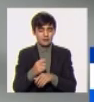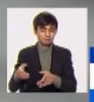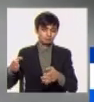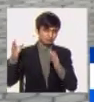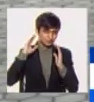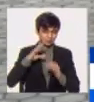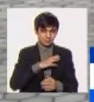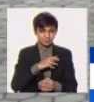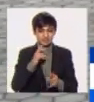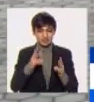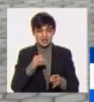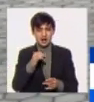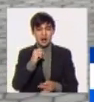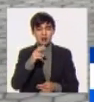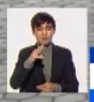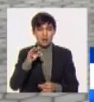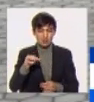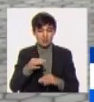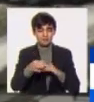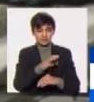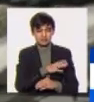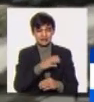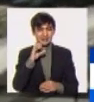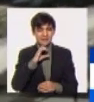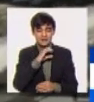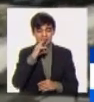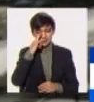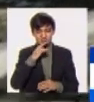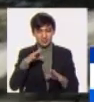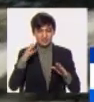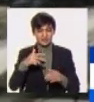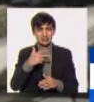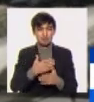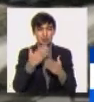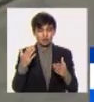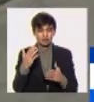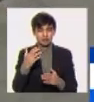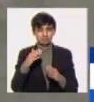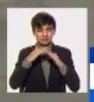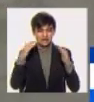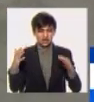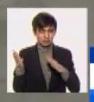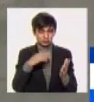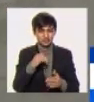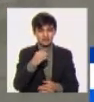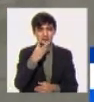алған. Ақмоладан өзге солтүстік Қазақстанда дүлей дауыл 30-ға тарта әлеуметтік нысандардың шатырын қиратып,